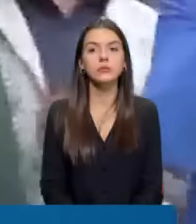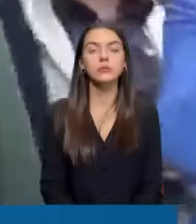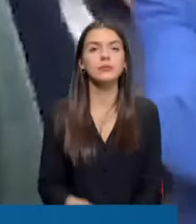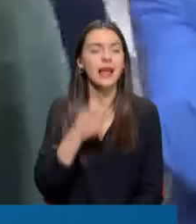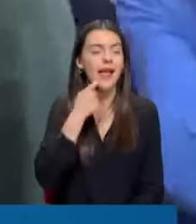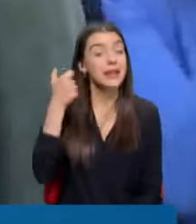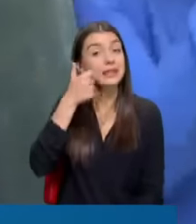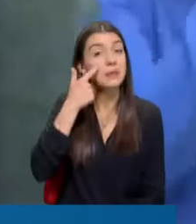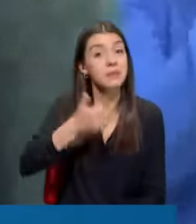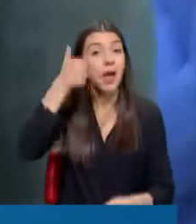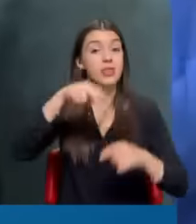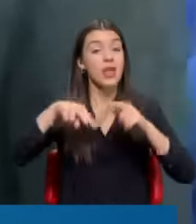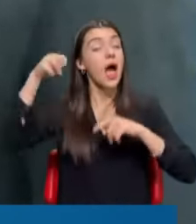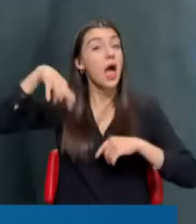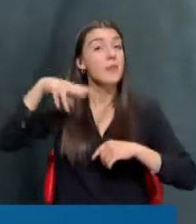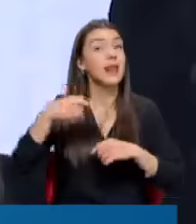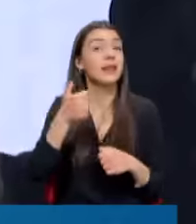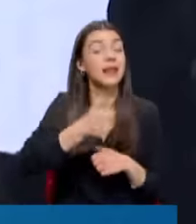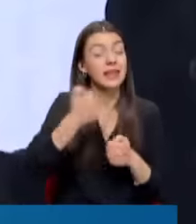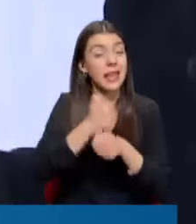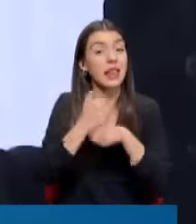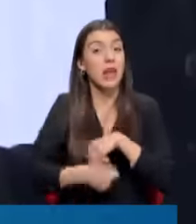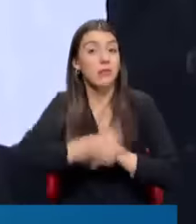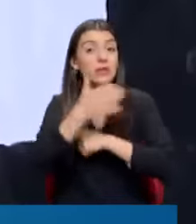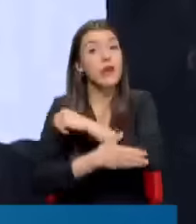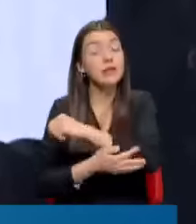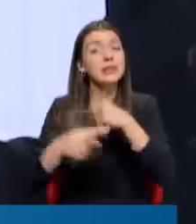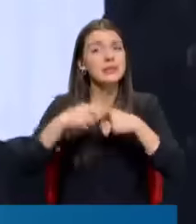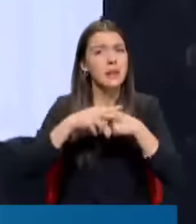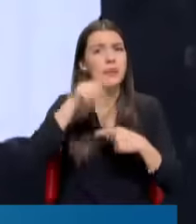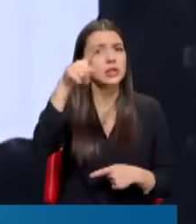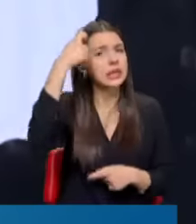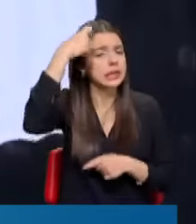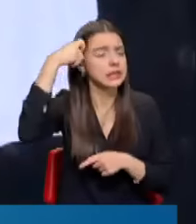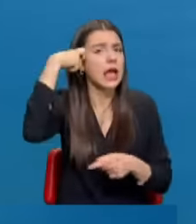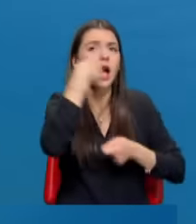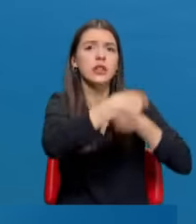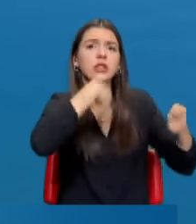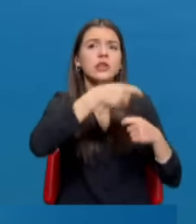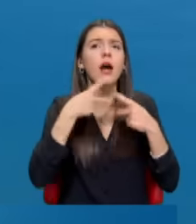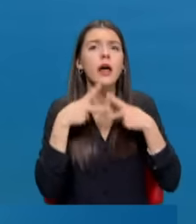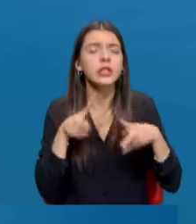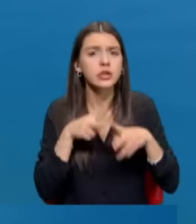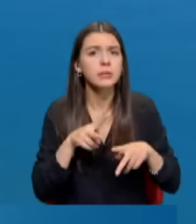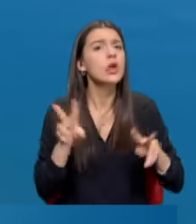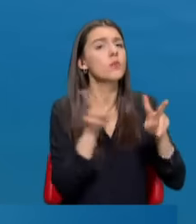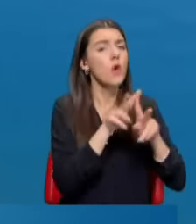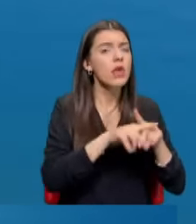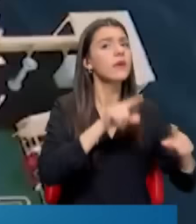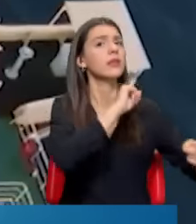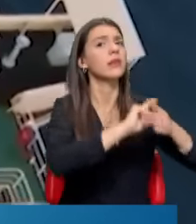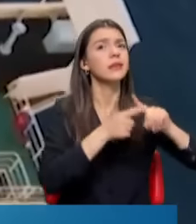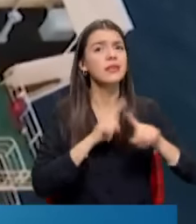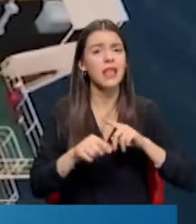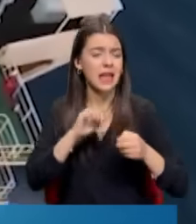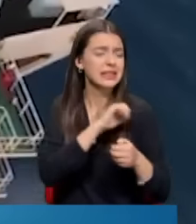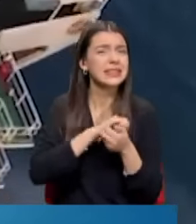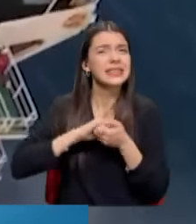Eski bakan AK Parti Genel Başkan Yardımcısı Zeybekçi'nin İsrail'le ticaret açıklaması muhalefet iktidarı